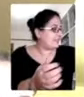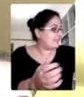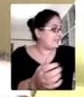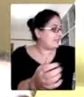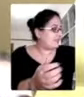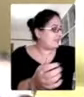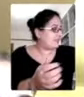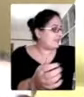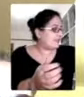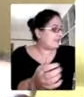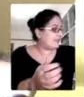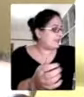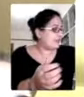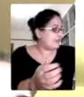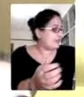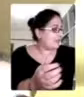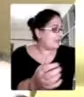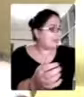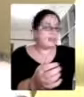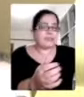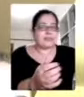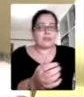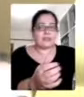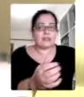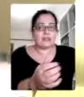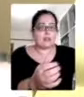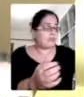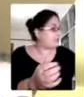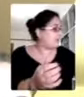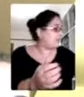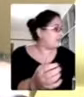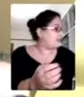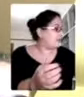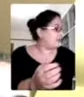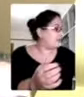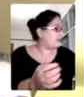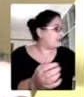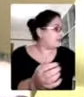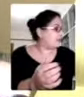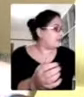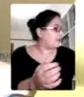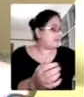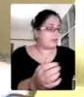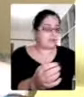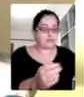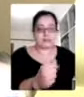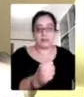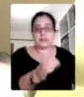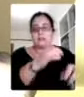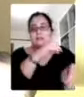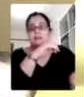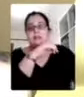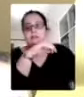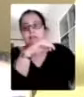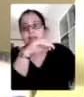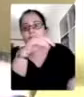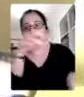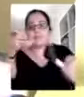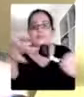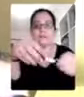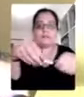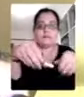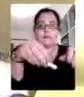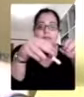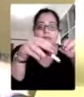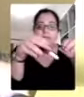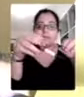Serdar Bey şu fiyatı nedir Ali Bey zam var mı demiş. Vallahi Serdar Bey şu anda ezberimde değil fiyatları ama çok uzun zamandır ellemedim fiyatlarını. Yakın zamanda da